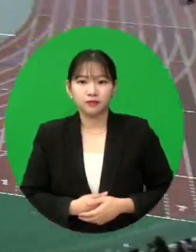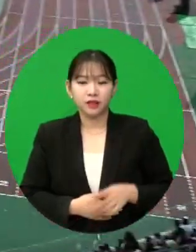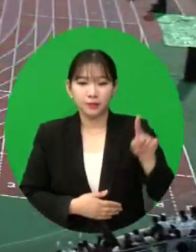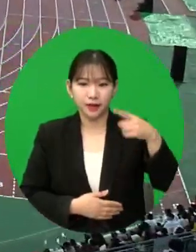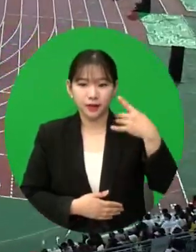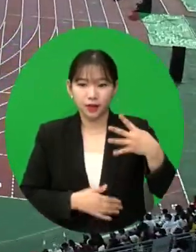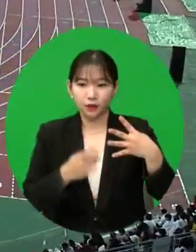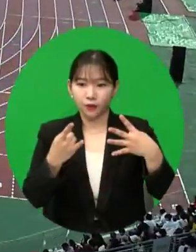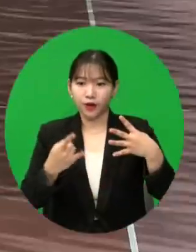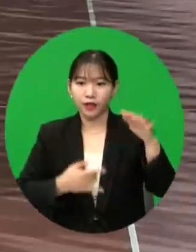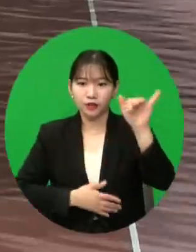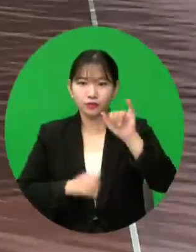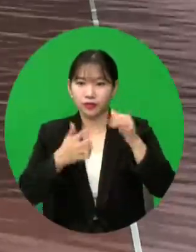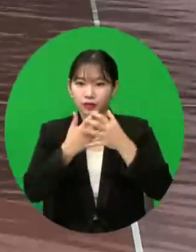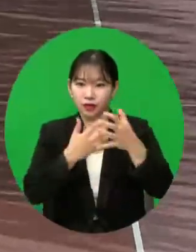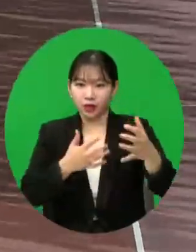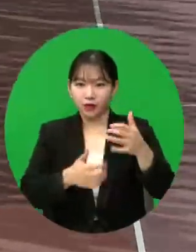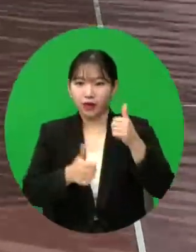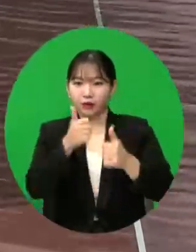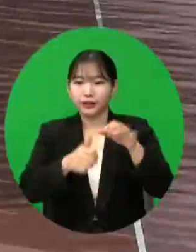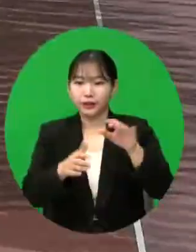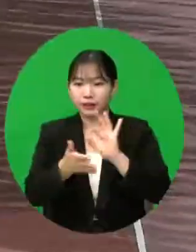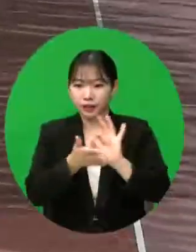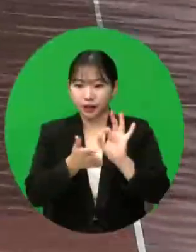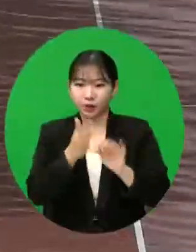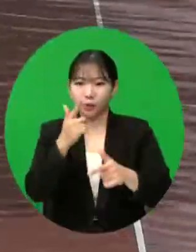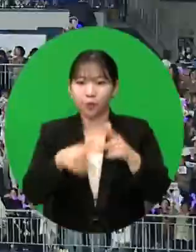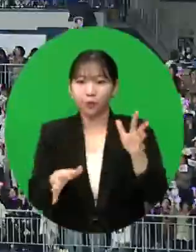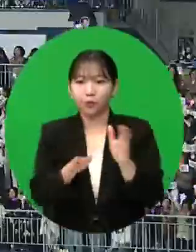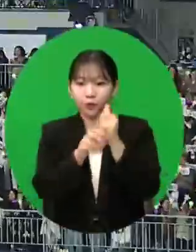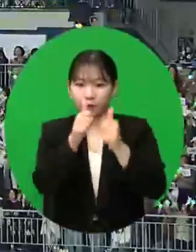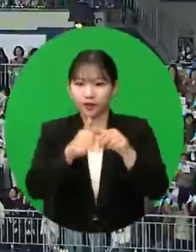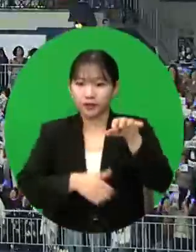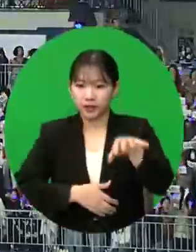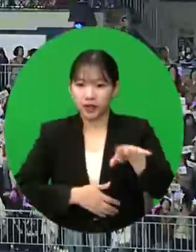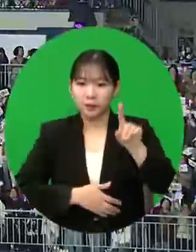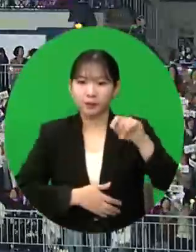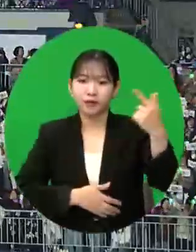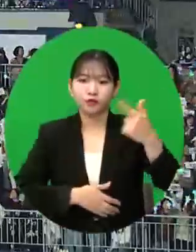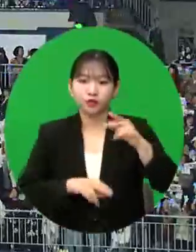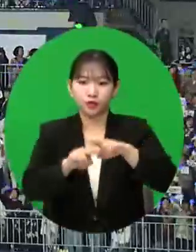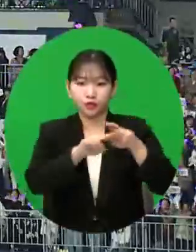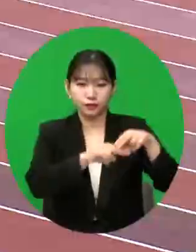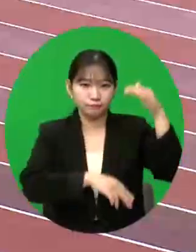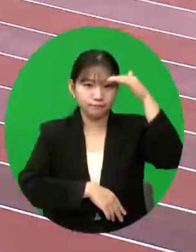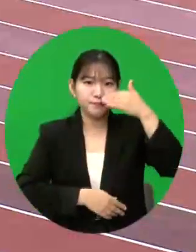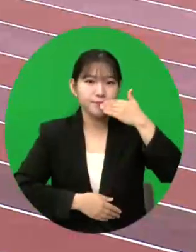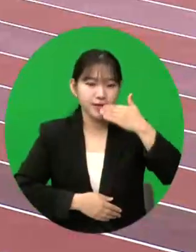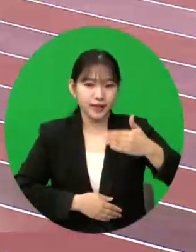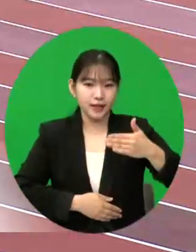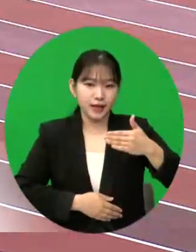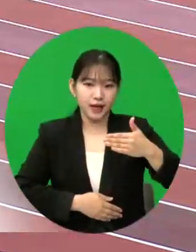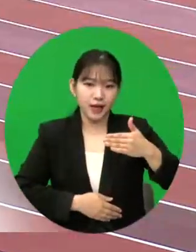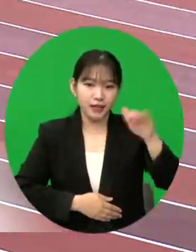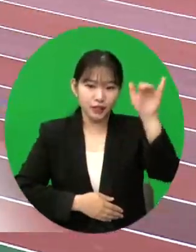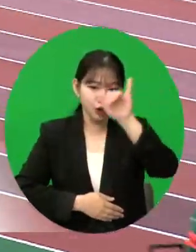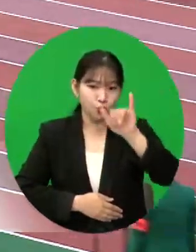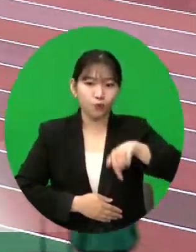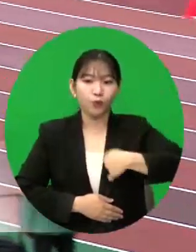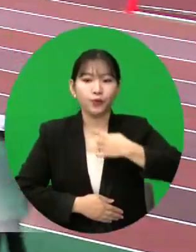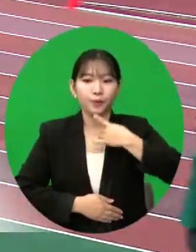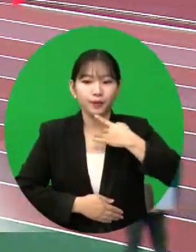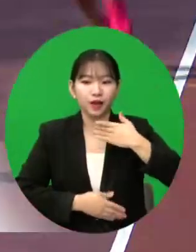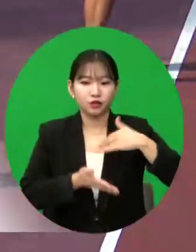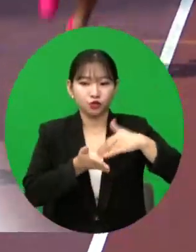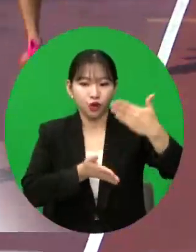제104회 전국체전 주경기장으로 활용된 목포종합경기장. 16,000여석의 관람석과 전국 유일의 구레인 육상